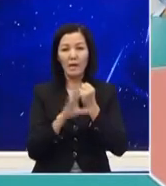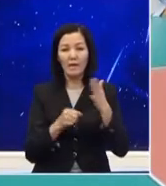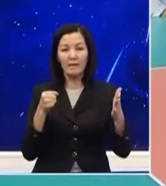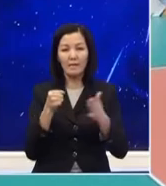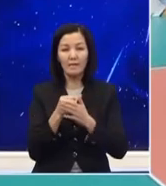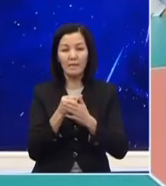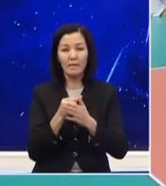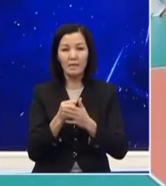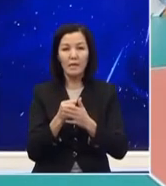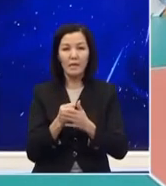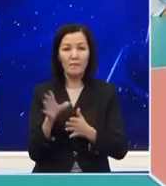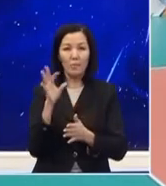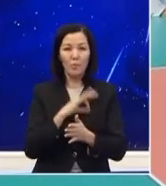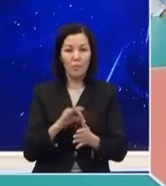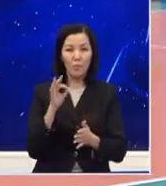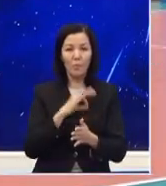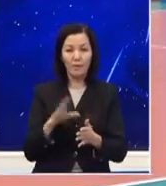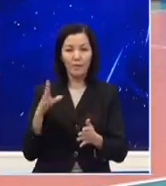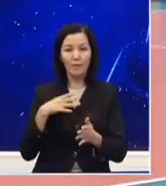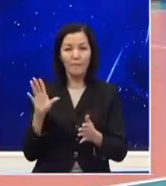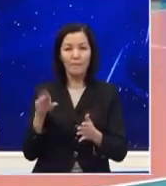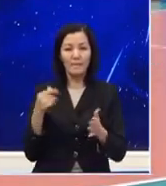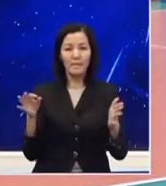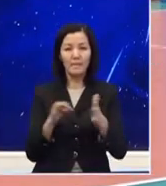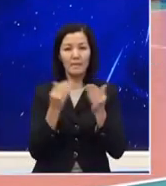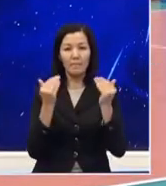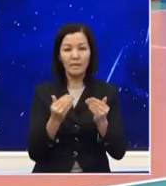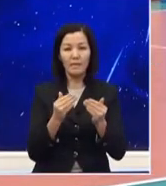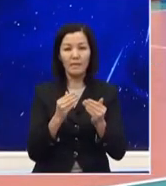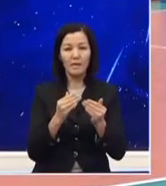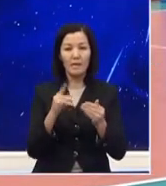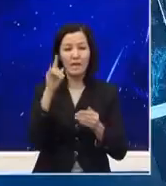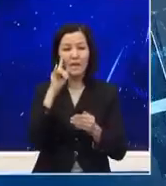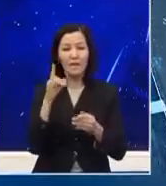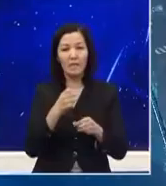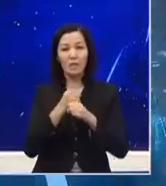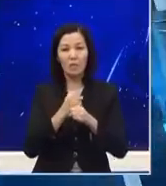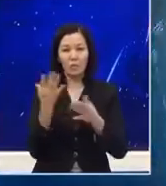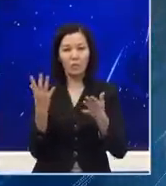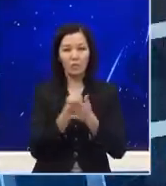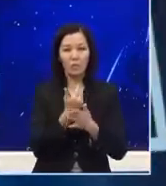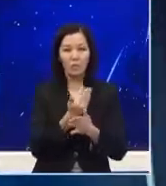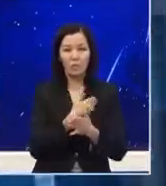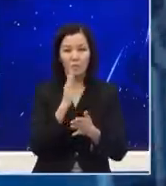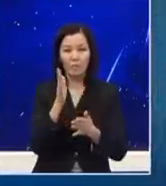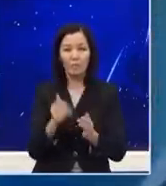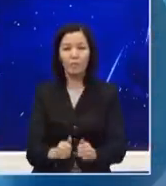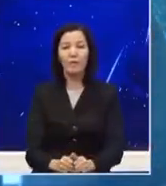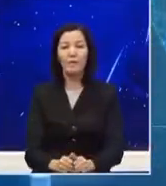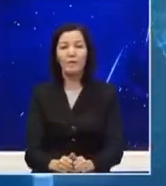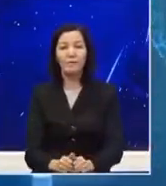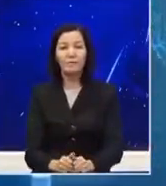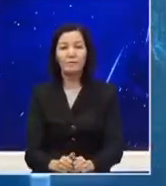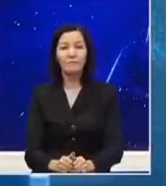шашу шығармауды көздеп отыр. Жерлестеріміздің басты мақсаты биыл да ел чемпион атану. Жарқын Нұрланұлы, Нұржан Мұқанов, Жетісу